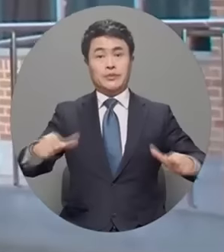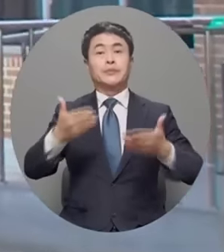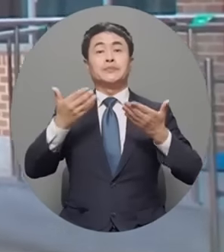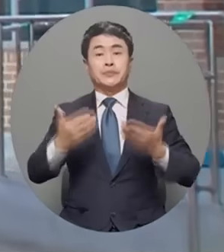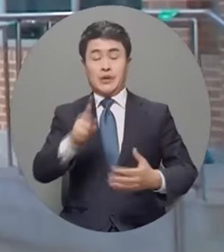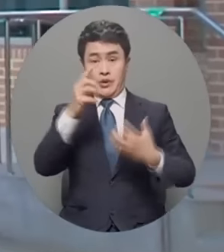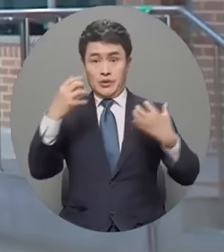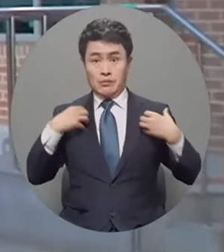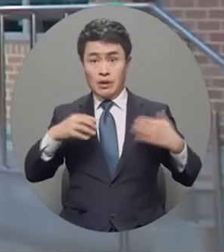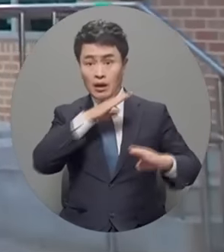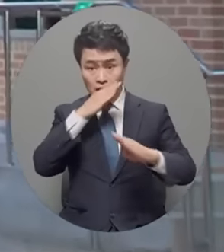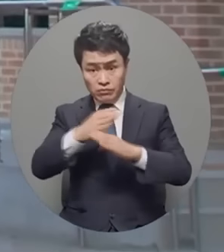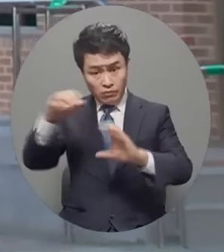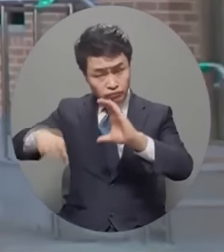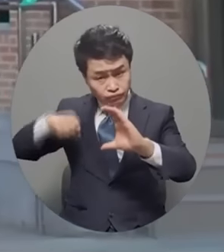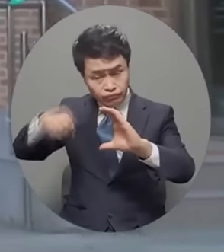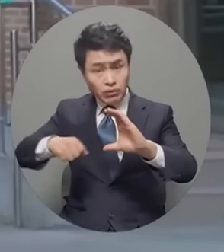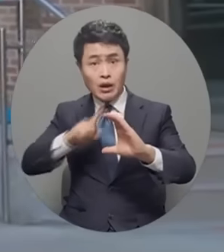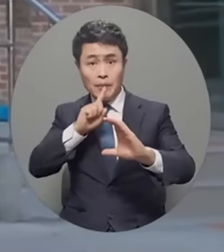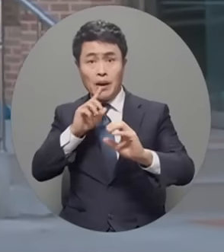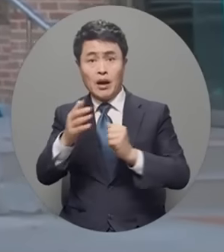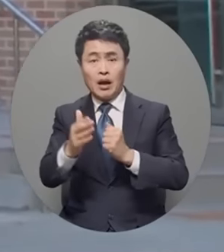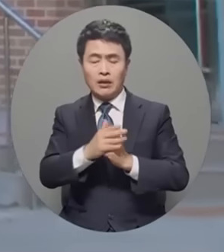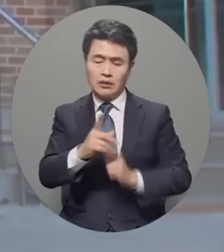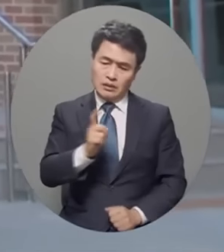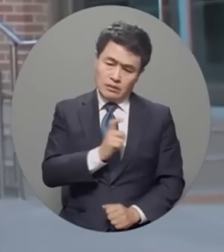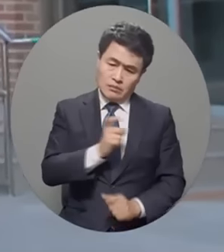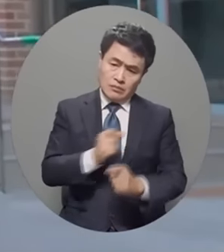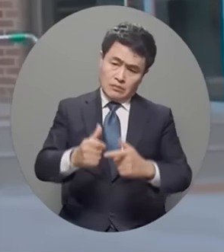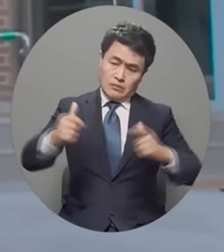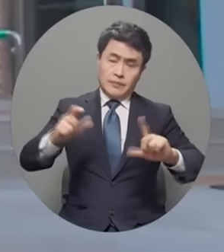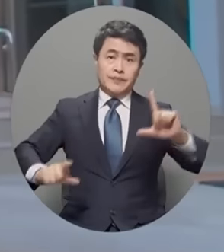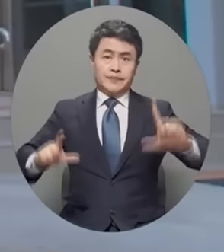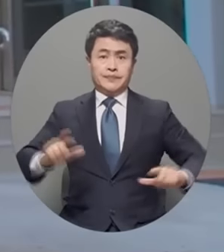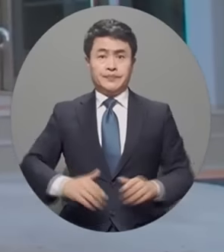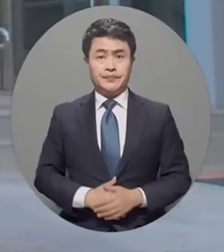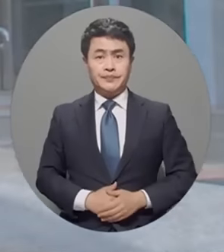정부의 대북방송 재개에 따라 긴장감은 커지고 있는 모습입니다.